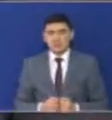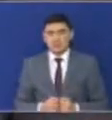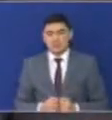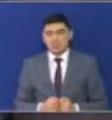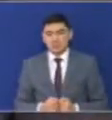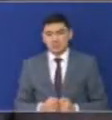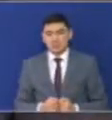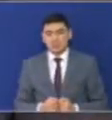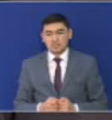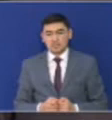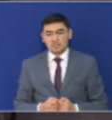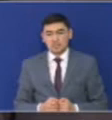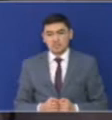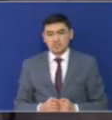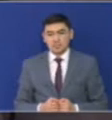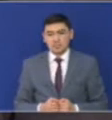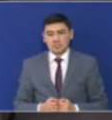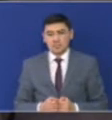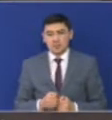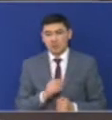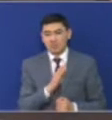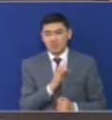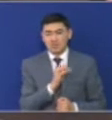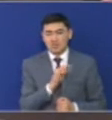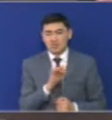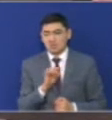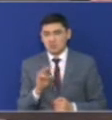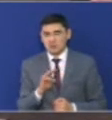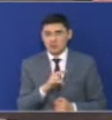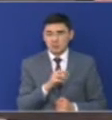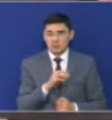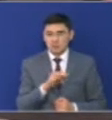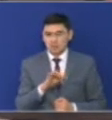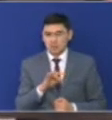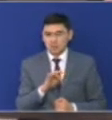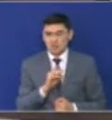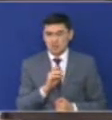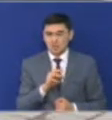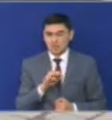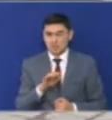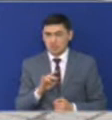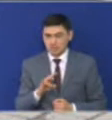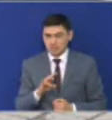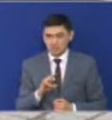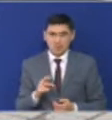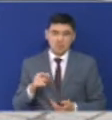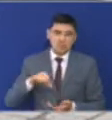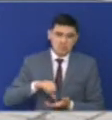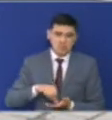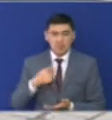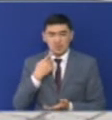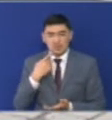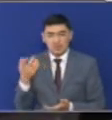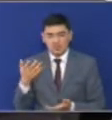нашего независимого государства. Ветеран войны Петр Коломин дал наказ молодежи беречь мир и спокойствие родной